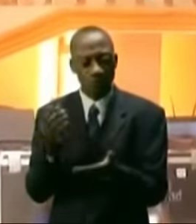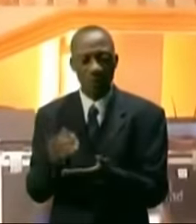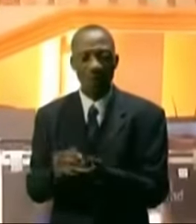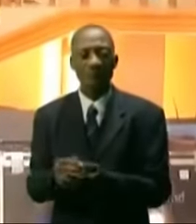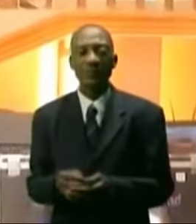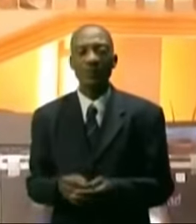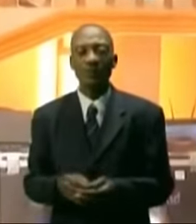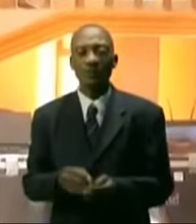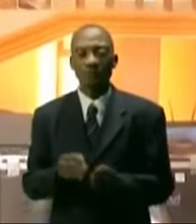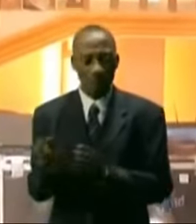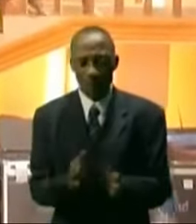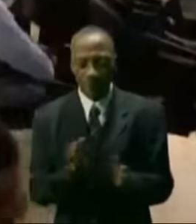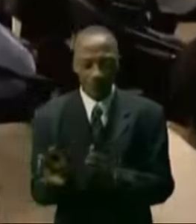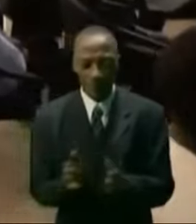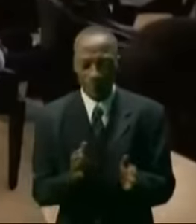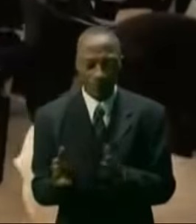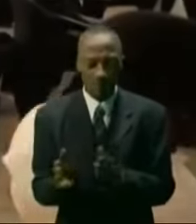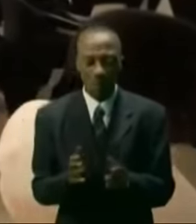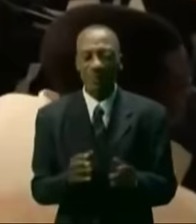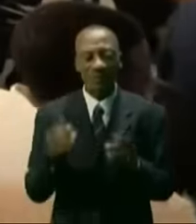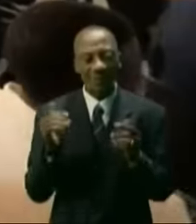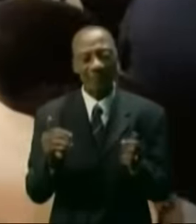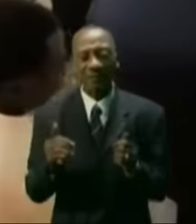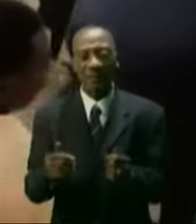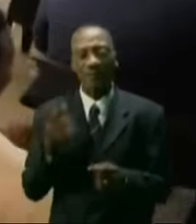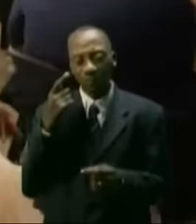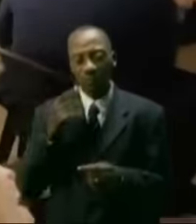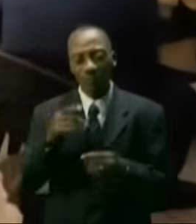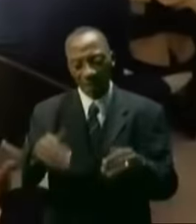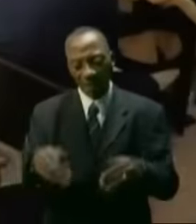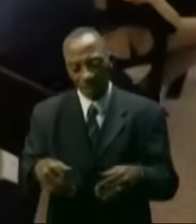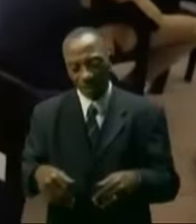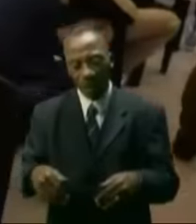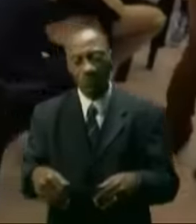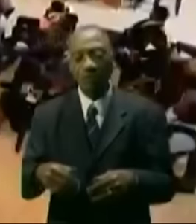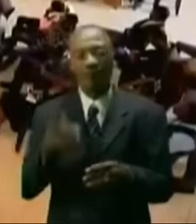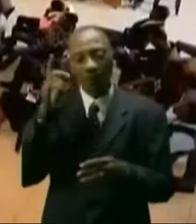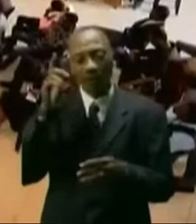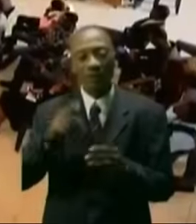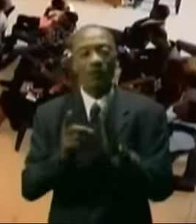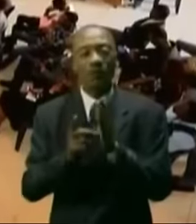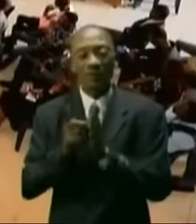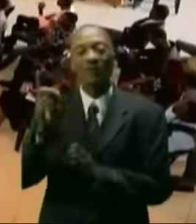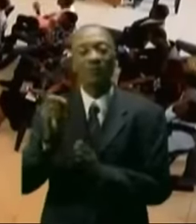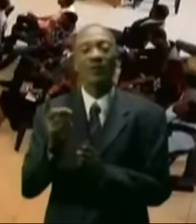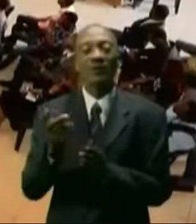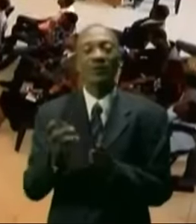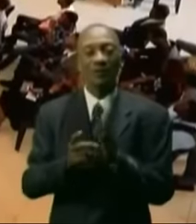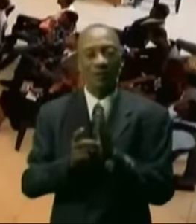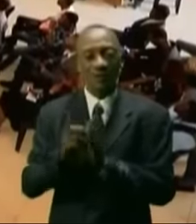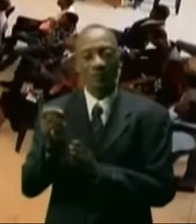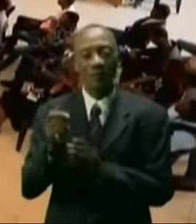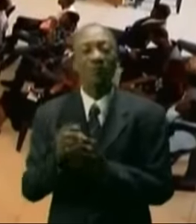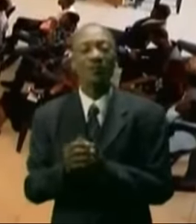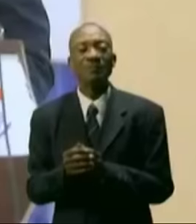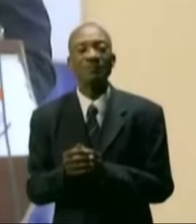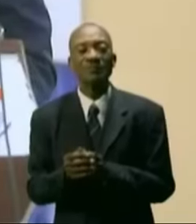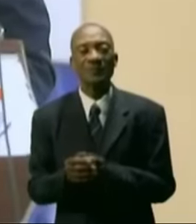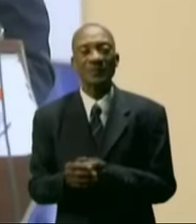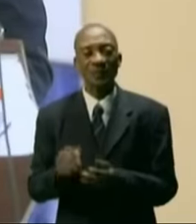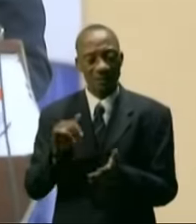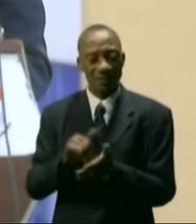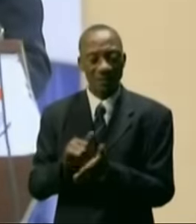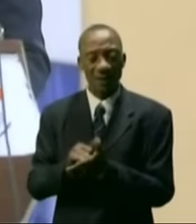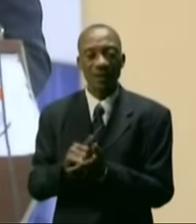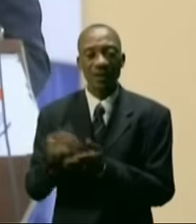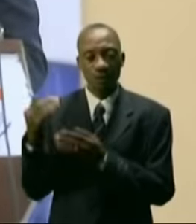à l'agriculture à au moins 10% du budget national et d'améliorer la gouvernance agricole. L'occasion était propice pour le doyen de la